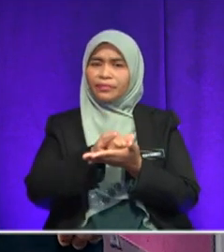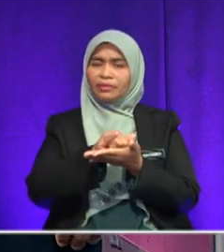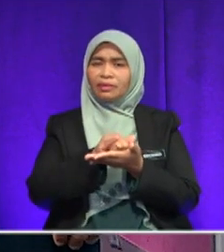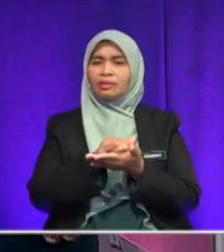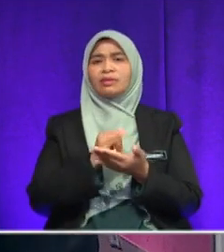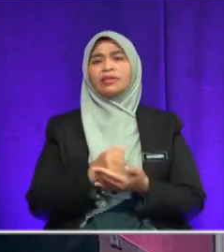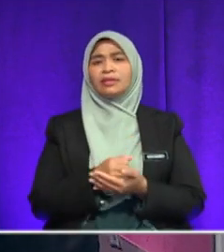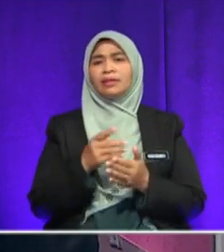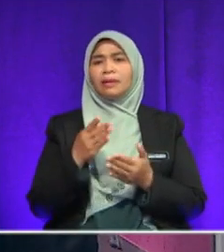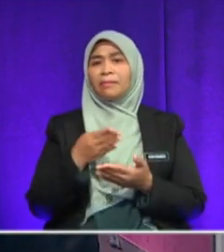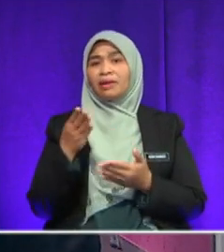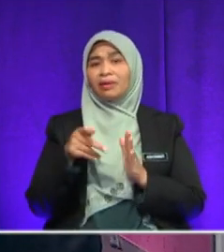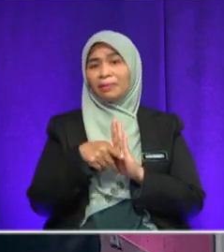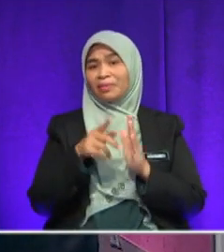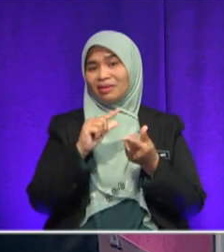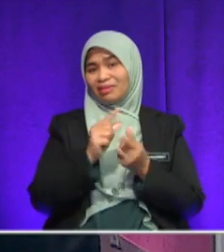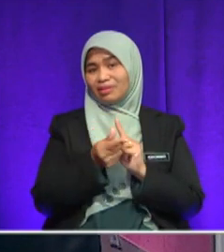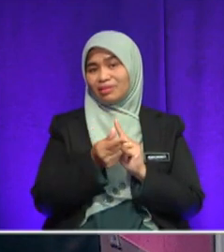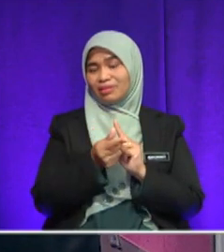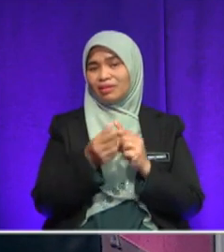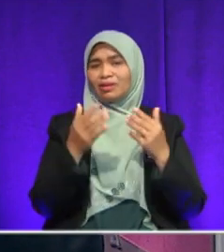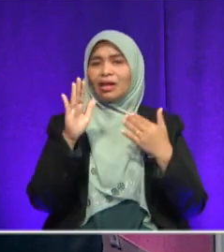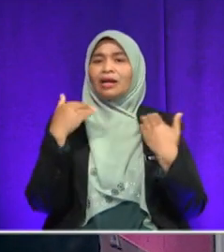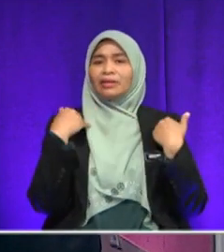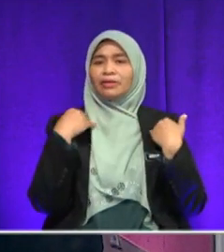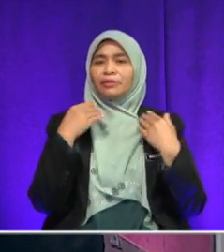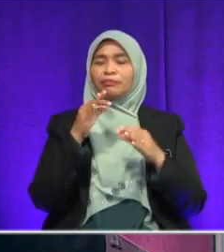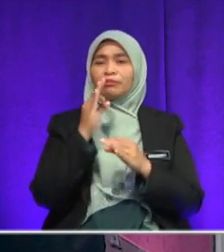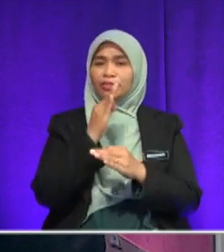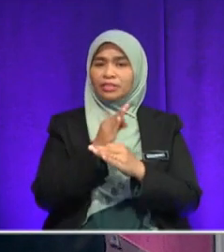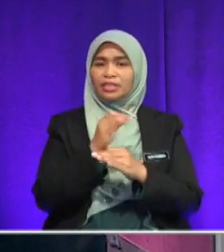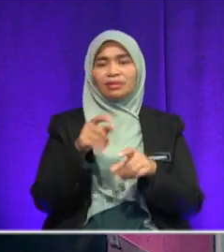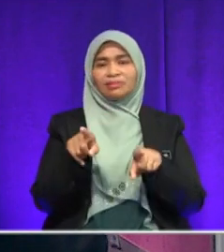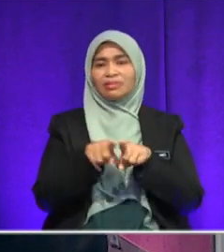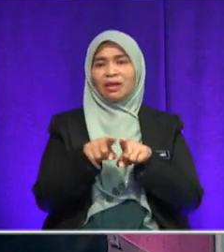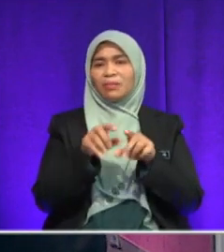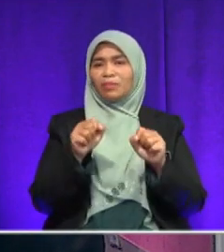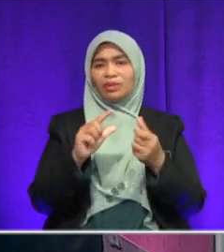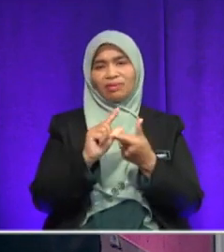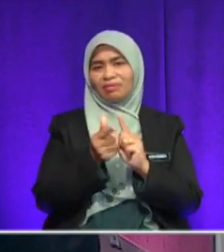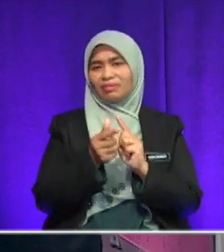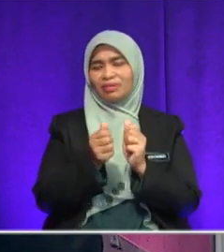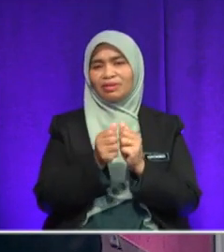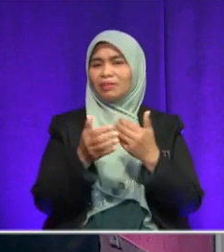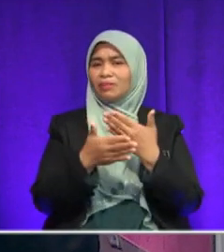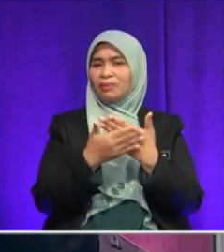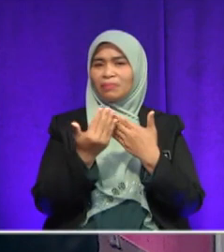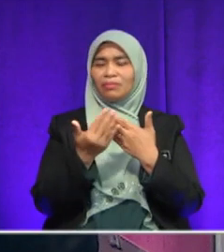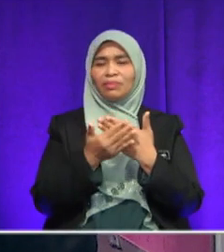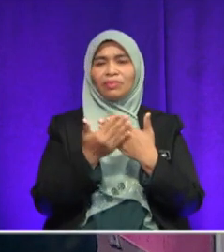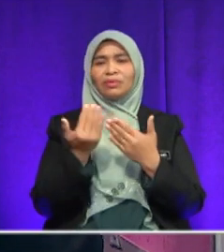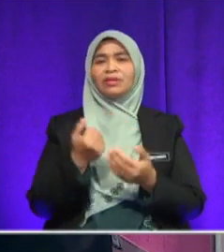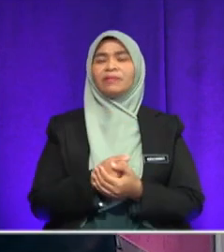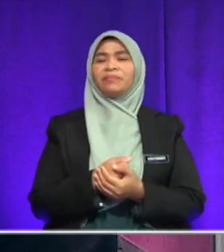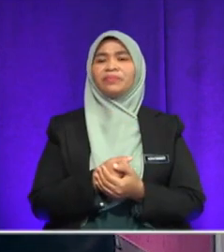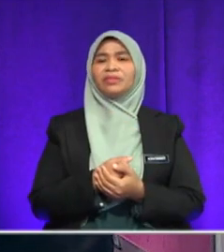pengganti adalah barang yang mempunyai fungsi yang sama dan kita boleh gantikan dengan mudah fungsi barang lain